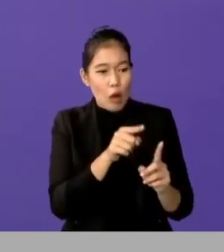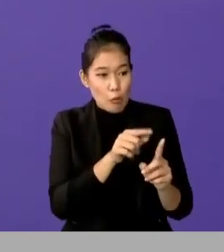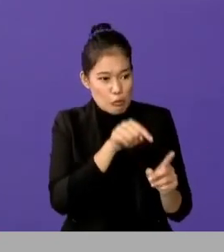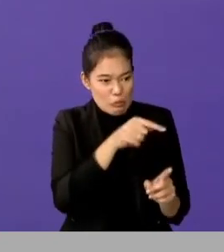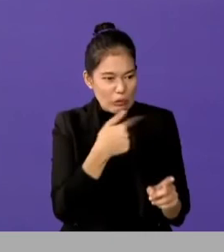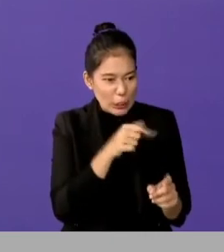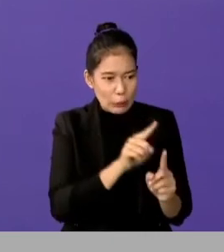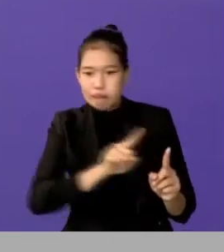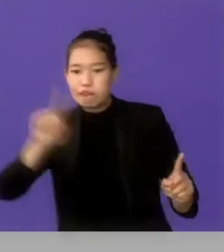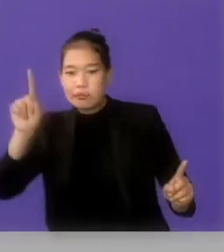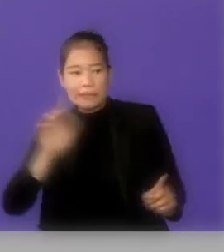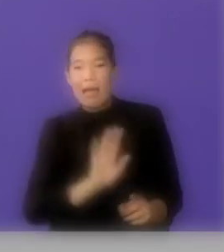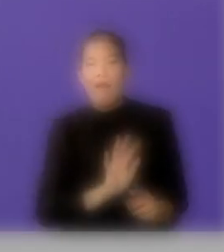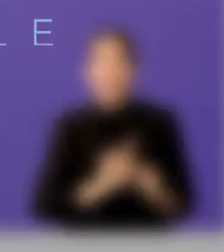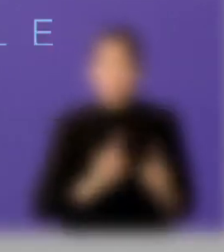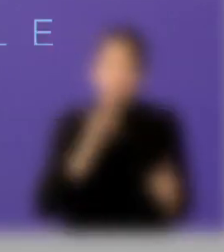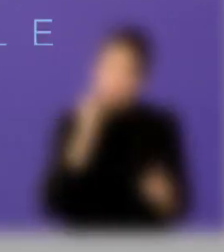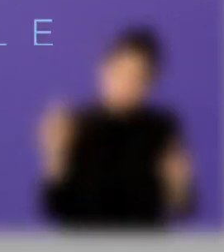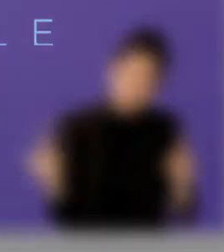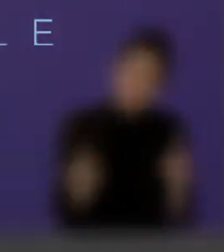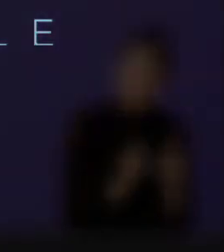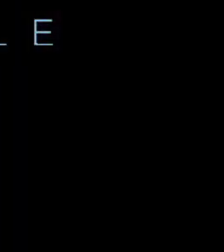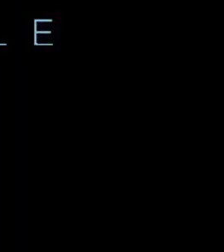mereka tapi kita harus ada di sisi mereka